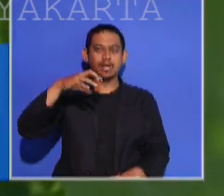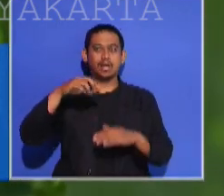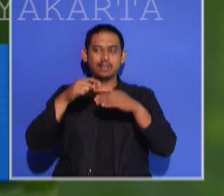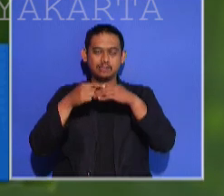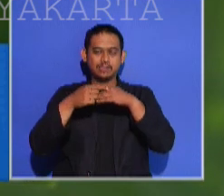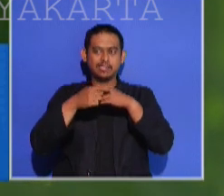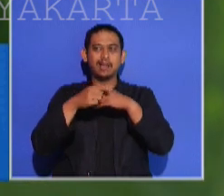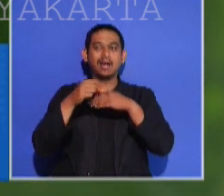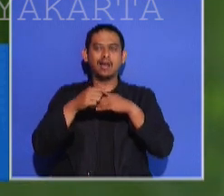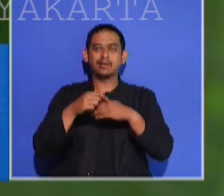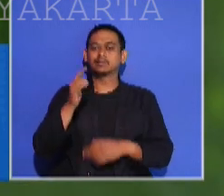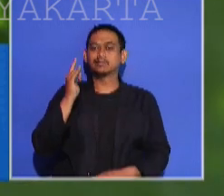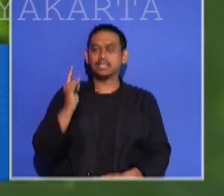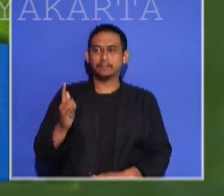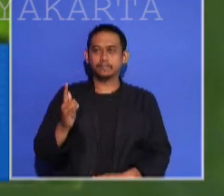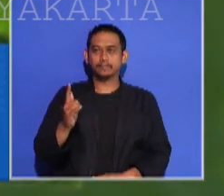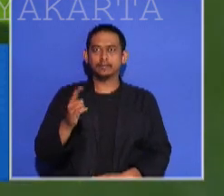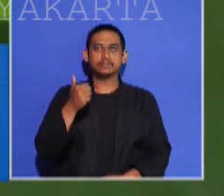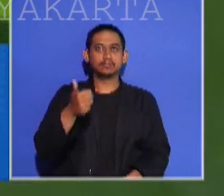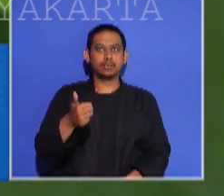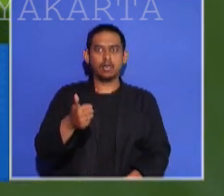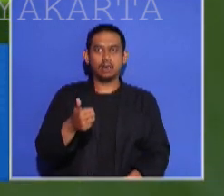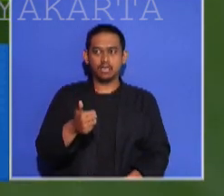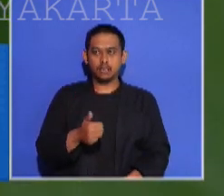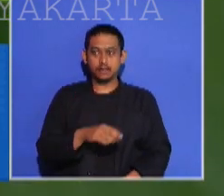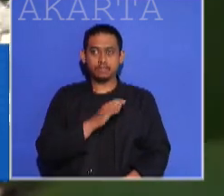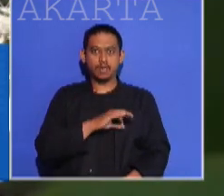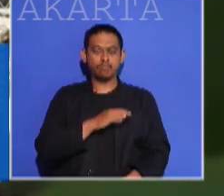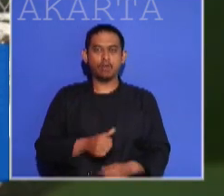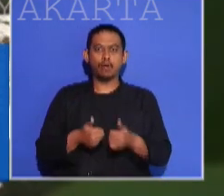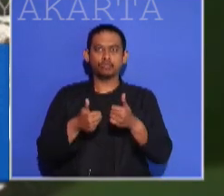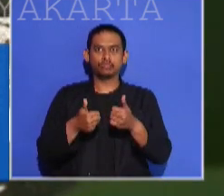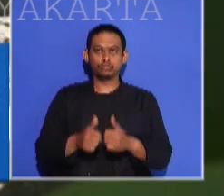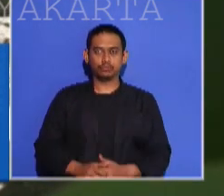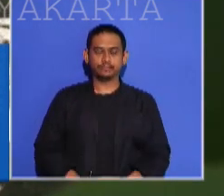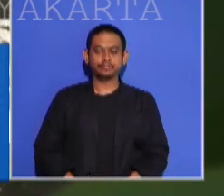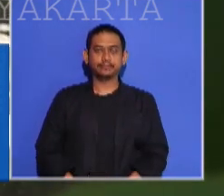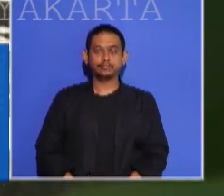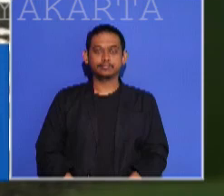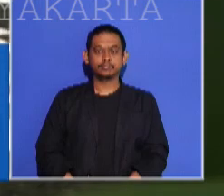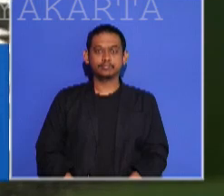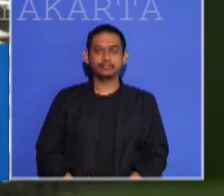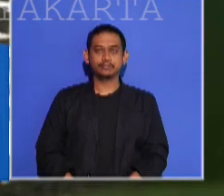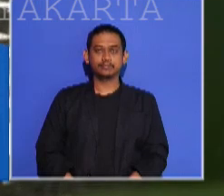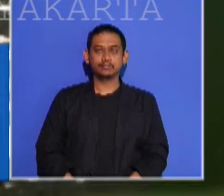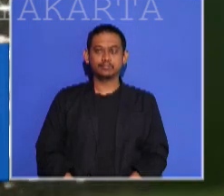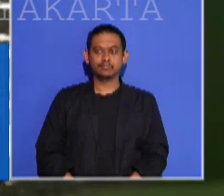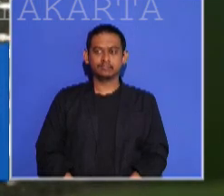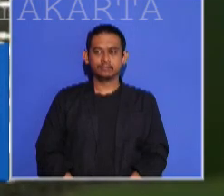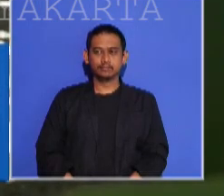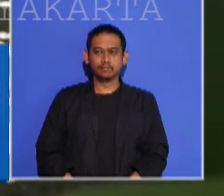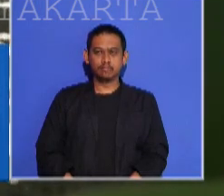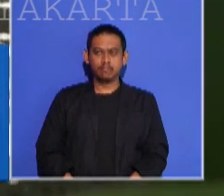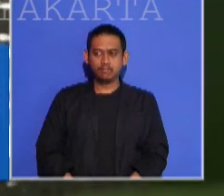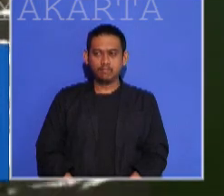ananging tetep mujudaken setunggaling komoditi olah tetanen ingkang dados pilihan ingkang sae. Ingkang kedadipun betahaken inggih menika langkung